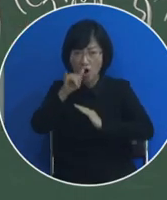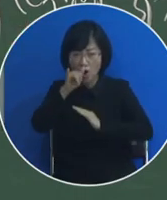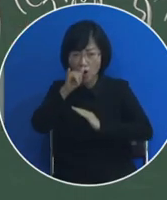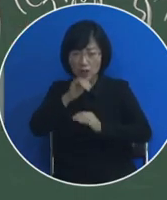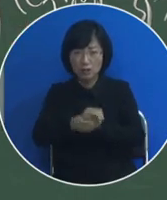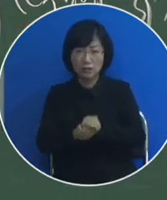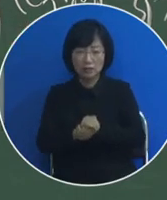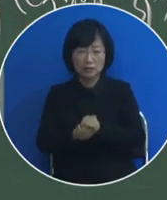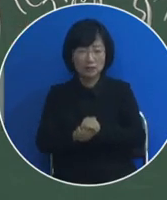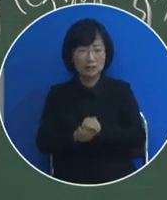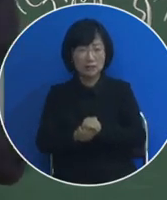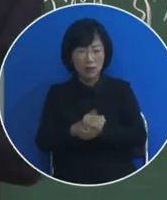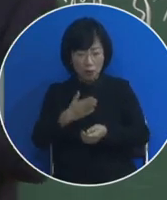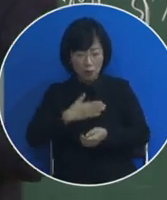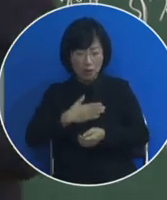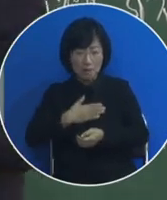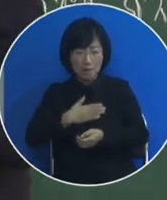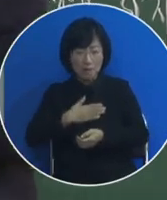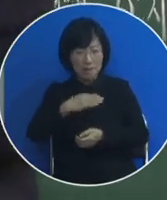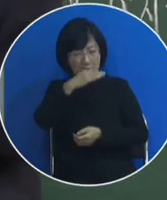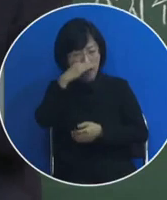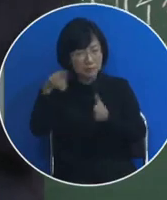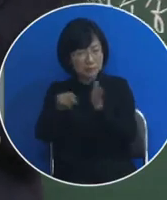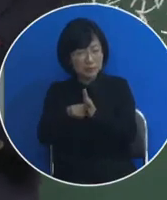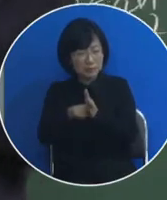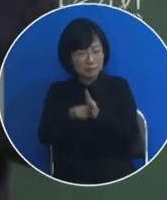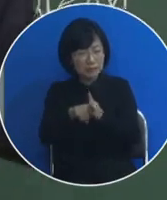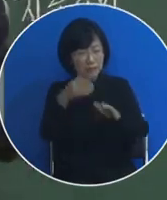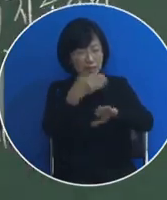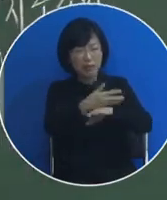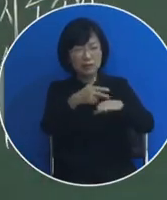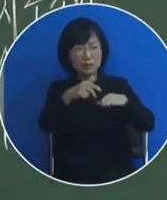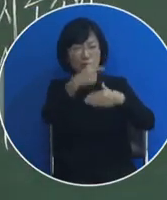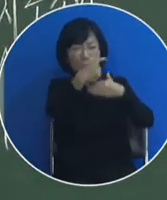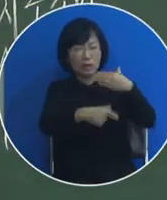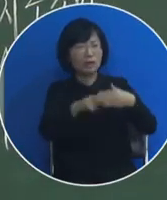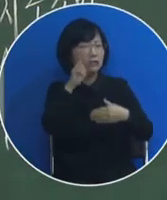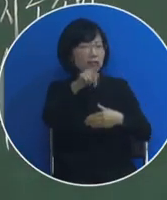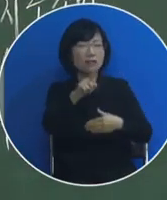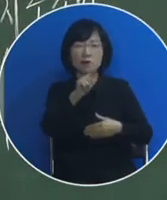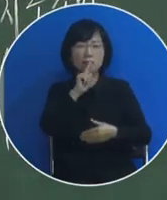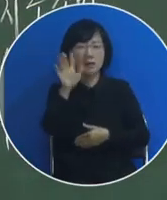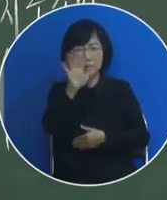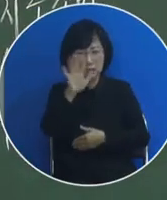not saying this to say that we are right and everyone else is wrong. 분명한 것은 지금